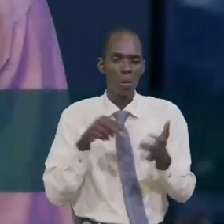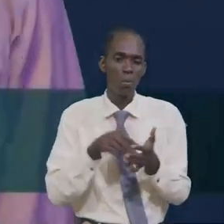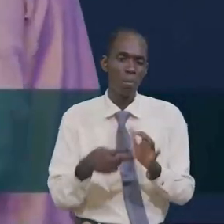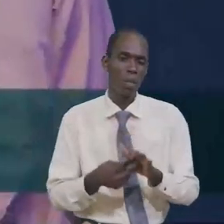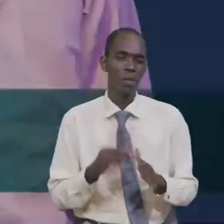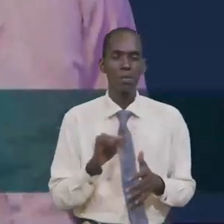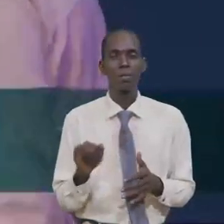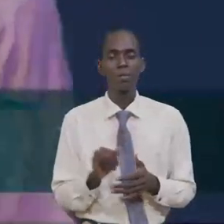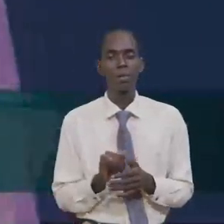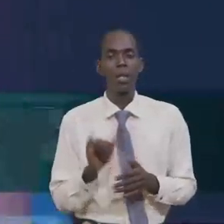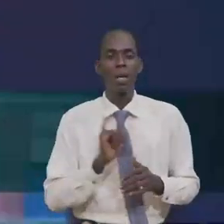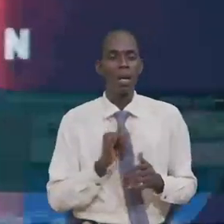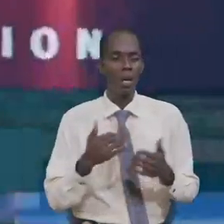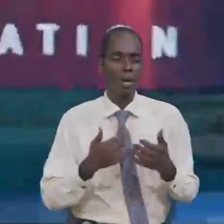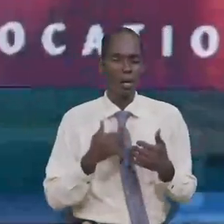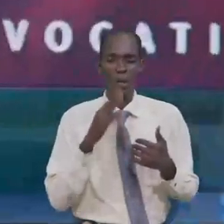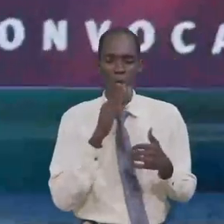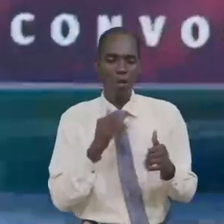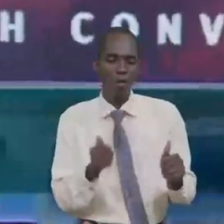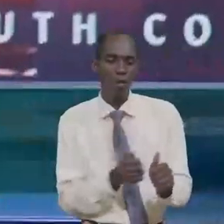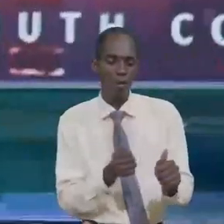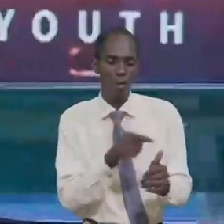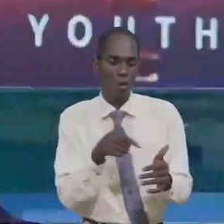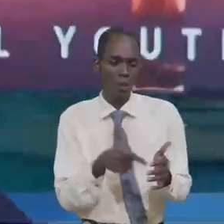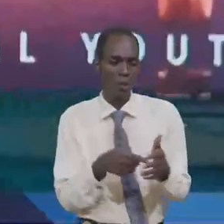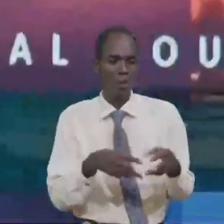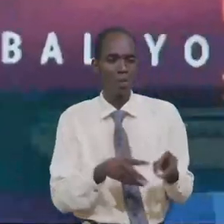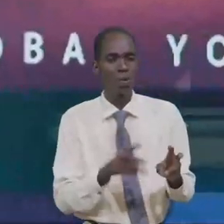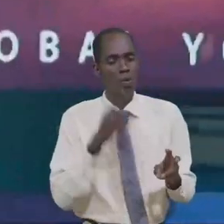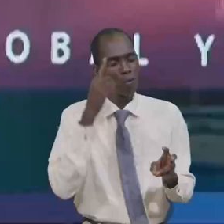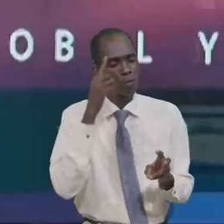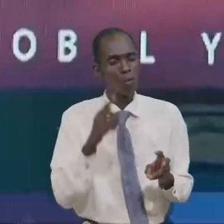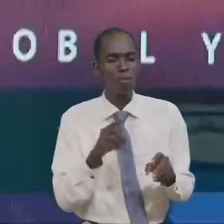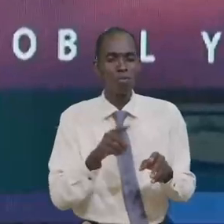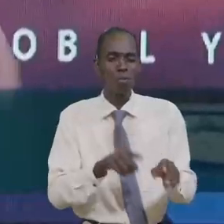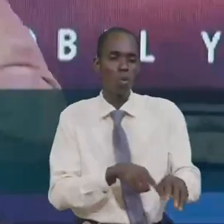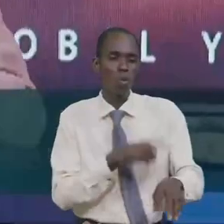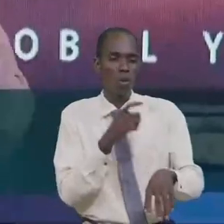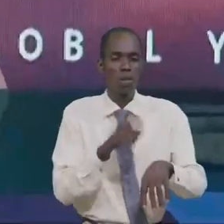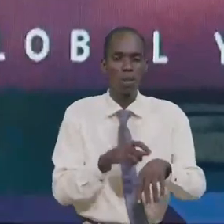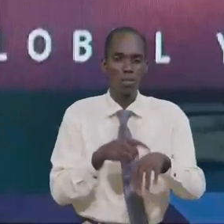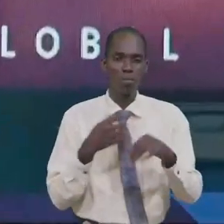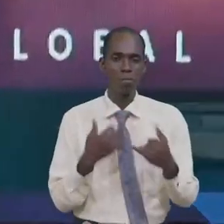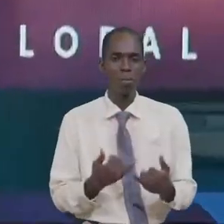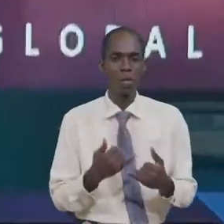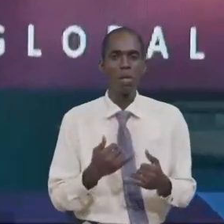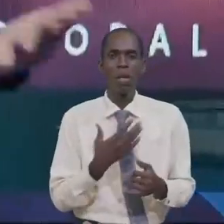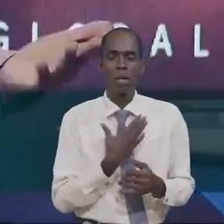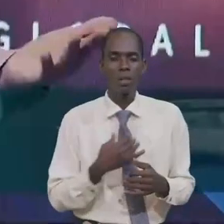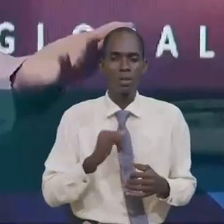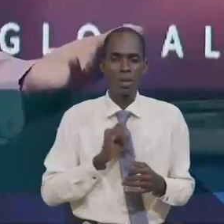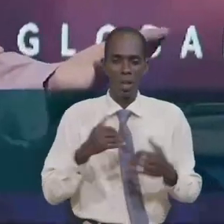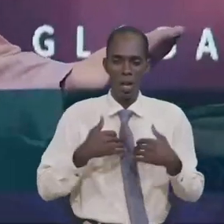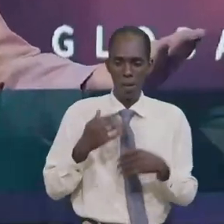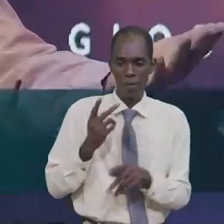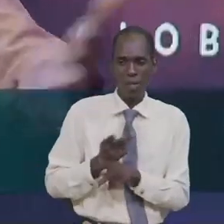je marche ce chemin là je passe par cette voie il y a longtemps j'ai maintenu telle attitude là